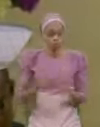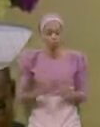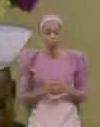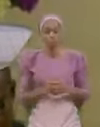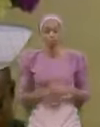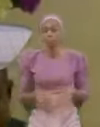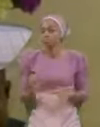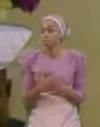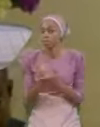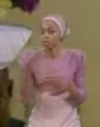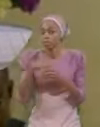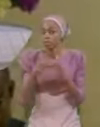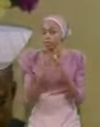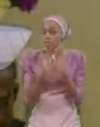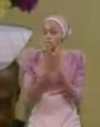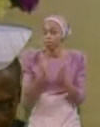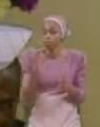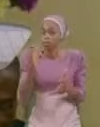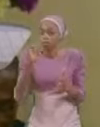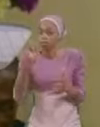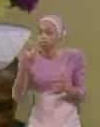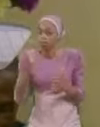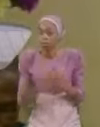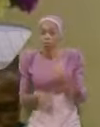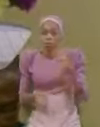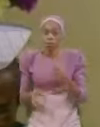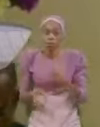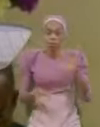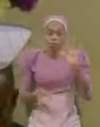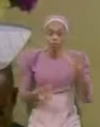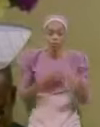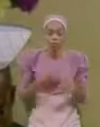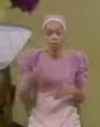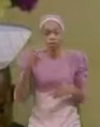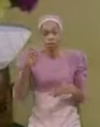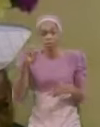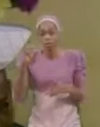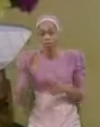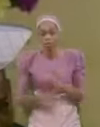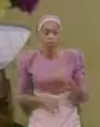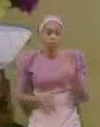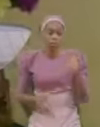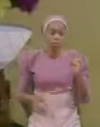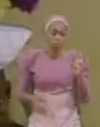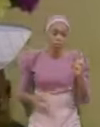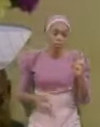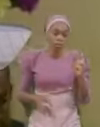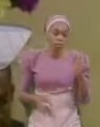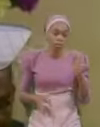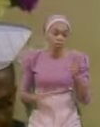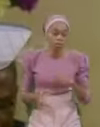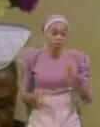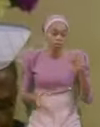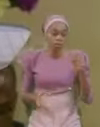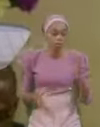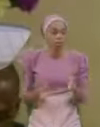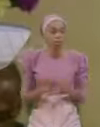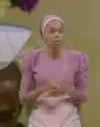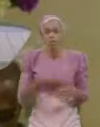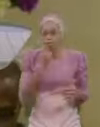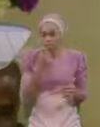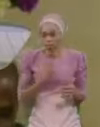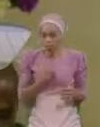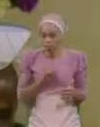chapitre 6 verset 5 et de 10 verset 12 et Lévitique 19 verset 18 cel nous montre que